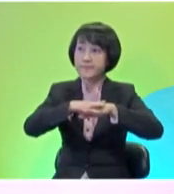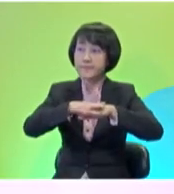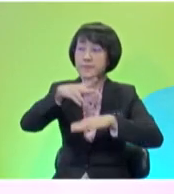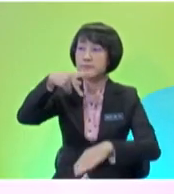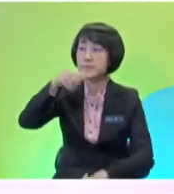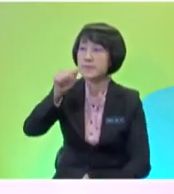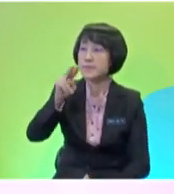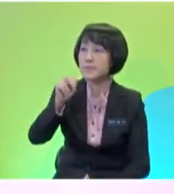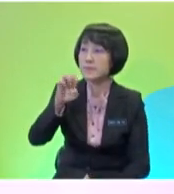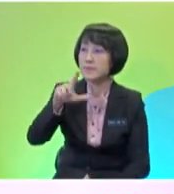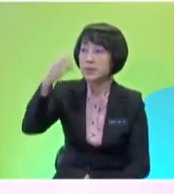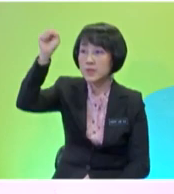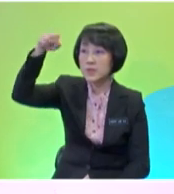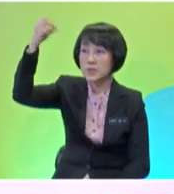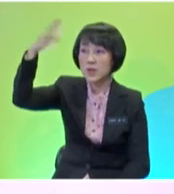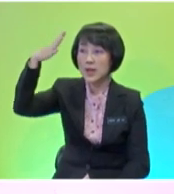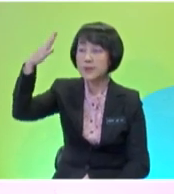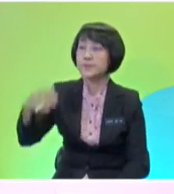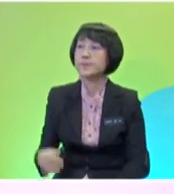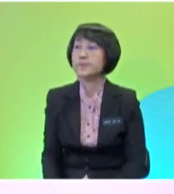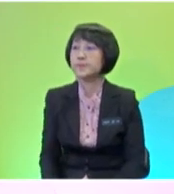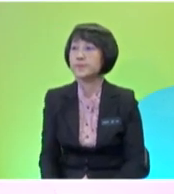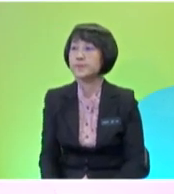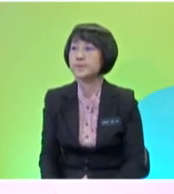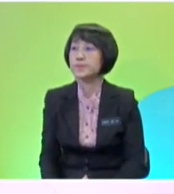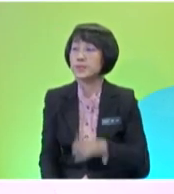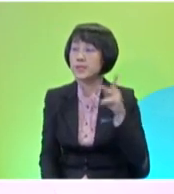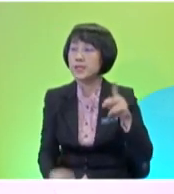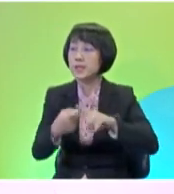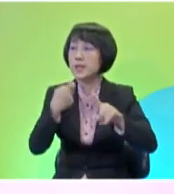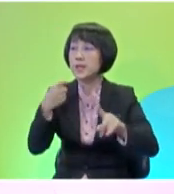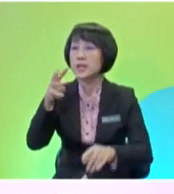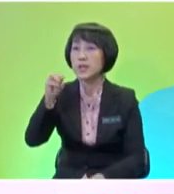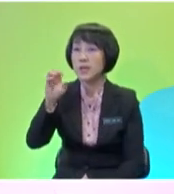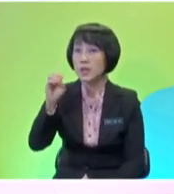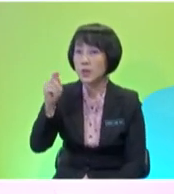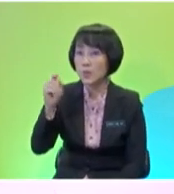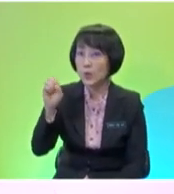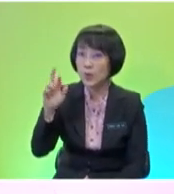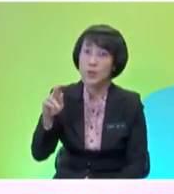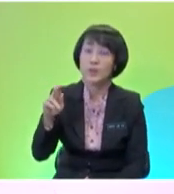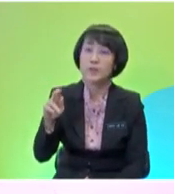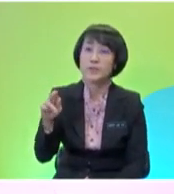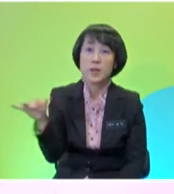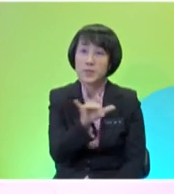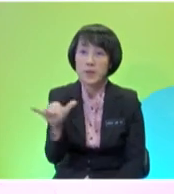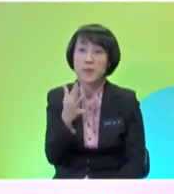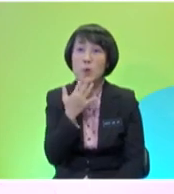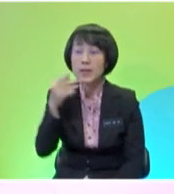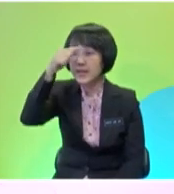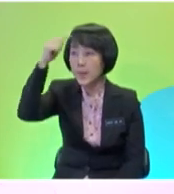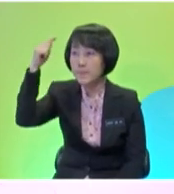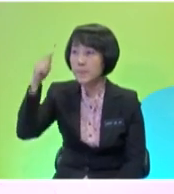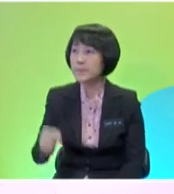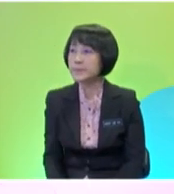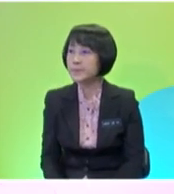hitam. Okey, yang sebelah kanan, sebelah kiri ialah daripada motor. Motor. Motor warna hitam. Okey, yang kedua pula, dia nak